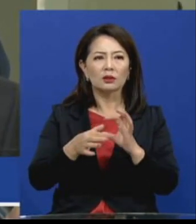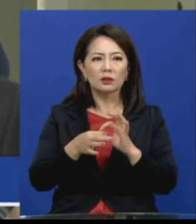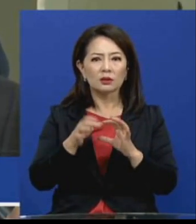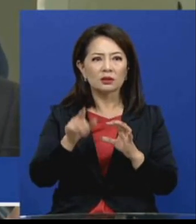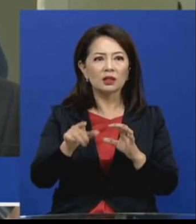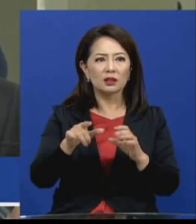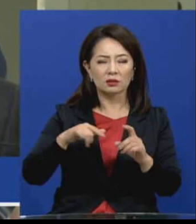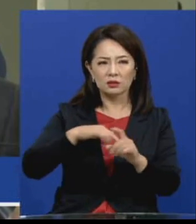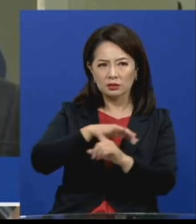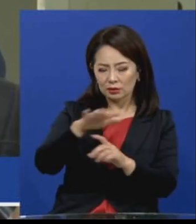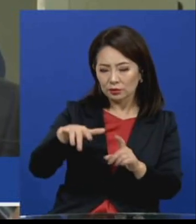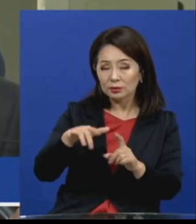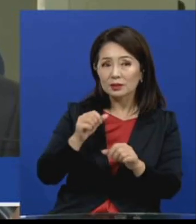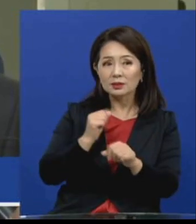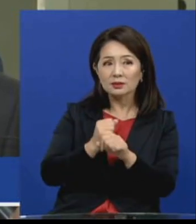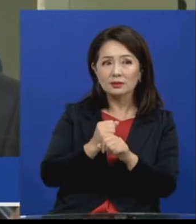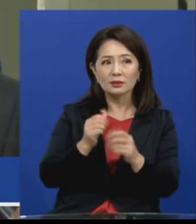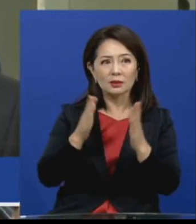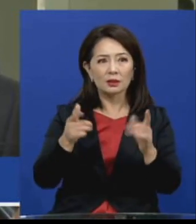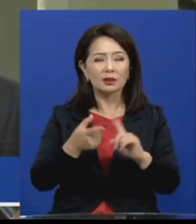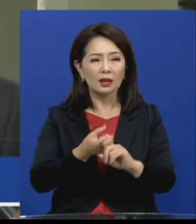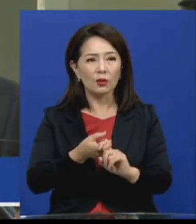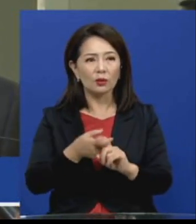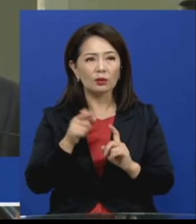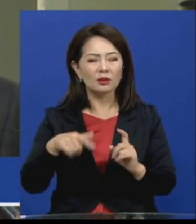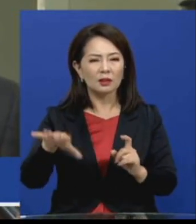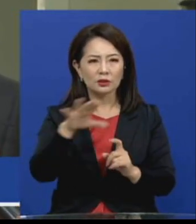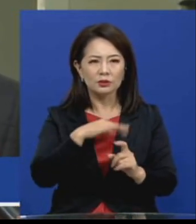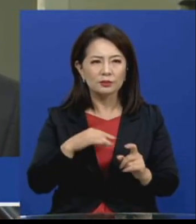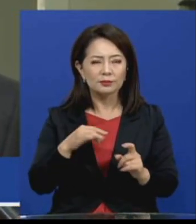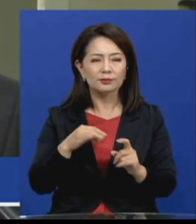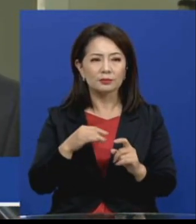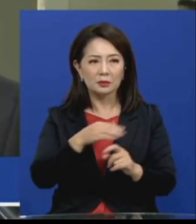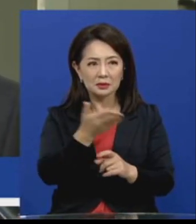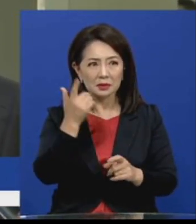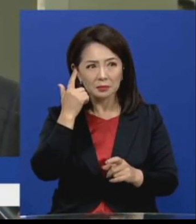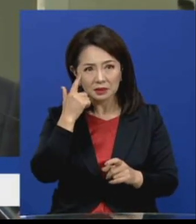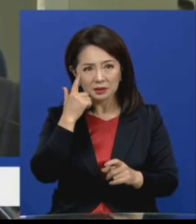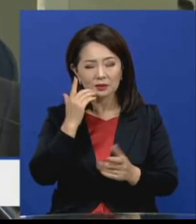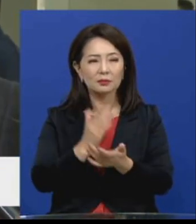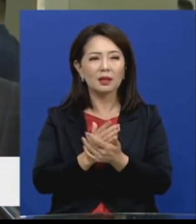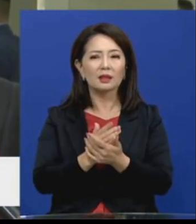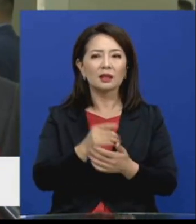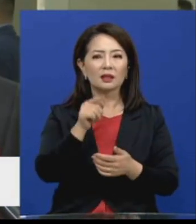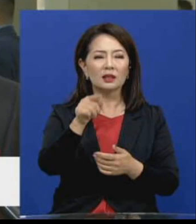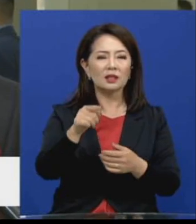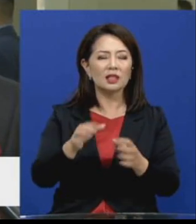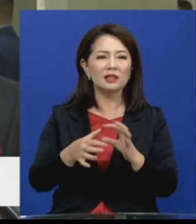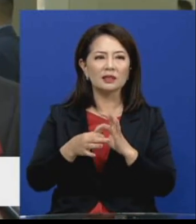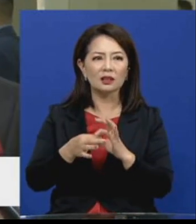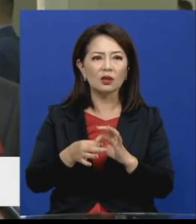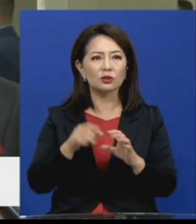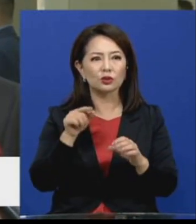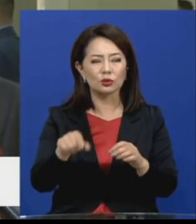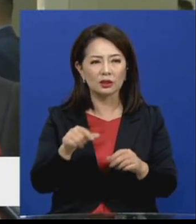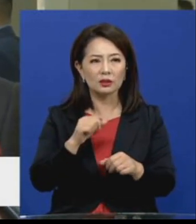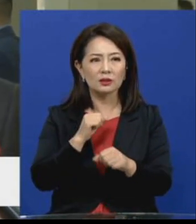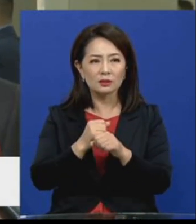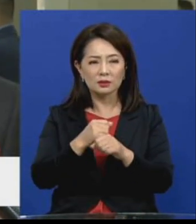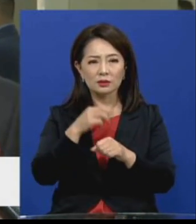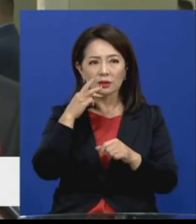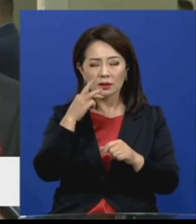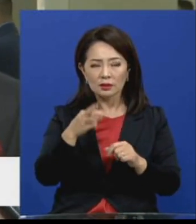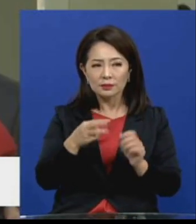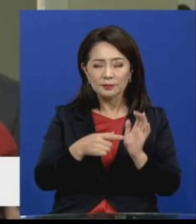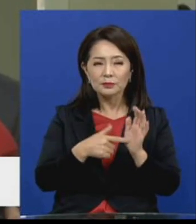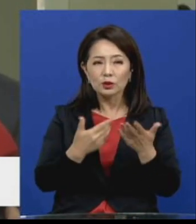ажилуулсан нэлттэй компани болгосон. Та бүхэн мэдж байгаа тийм ээ. Анх удаа төрийн эмчит компани 1 тэрбум долларын борлуулалтын орлоготой